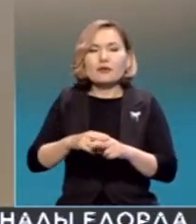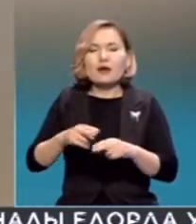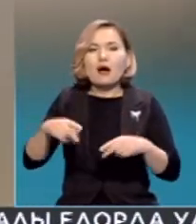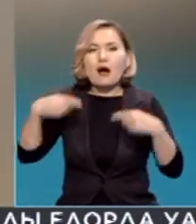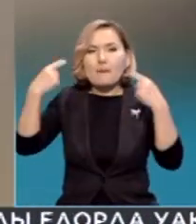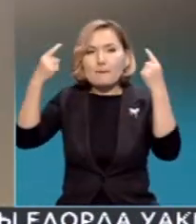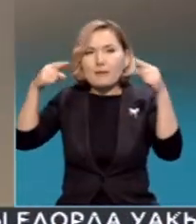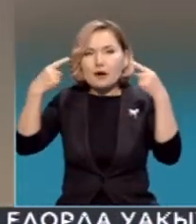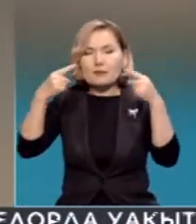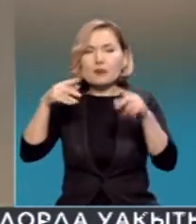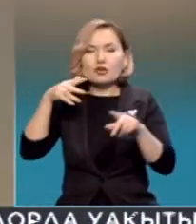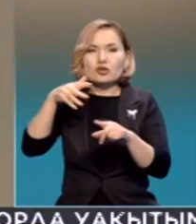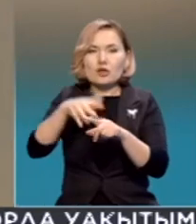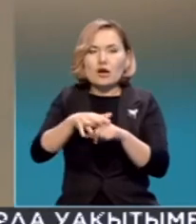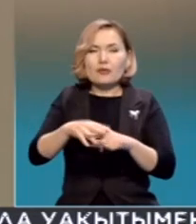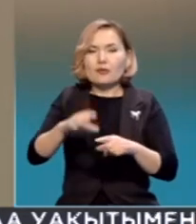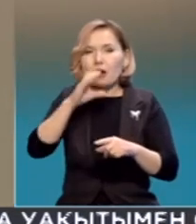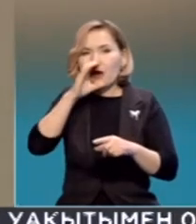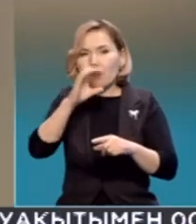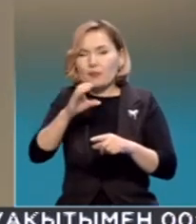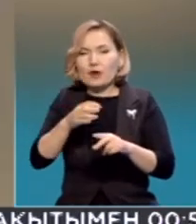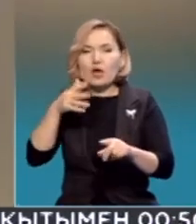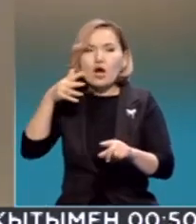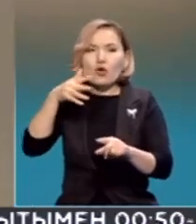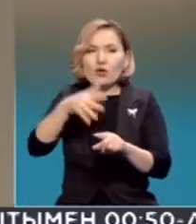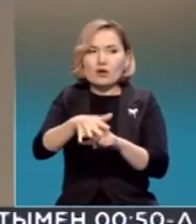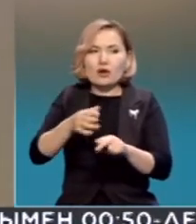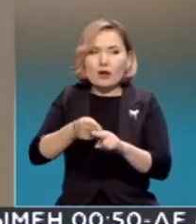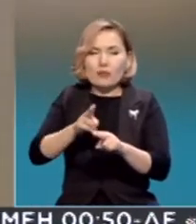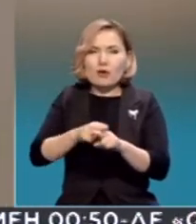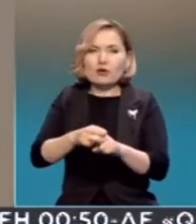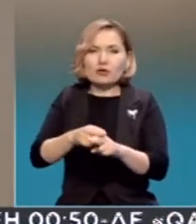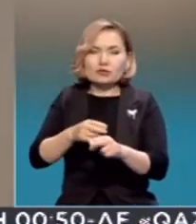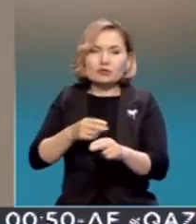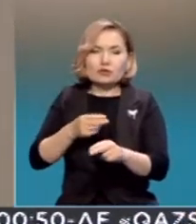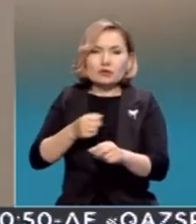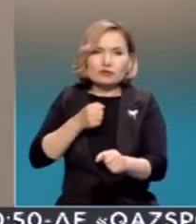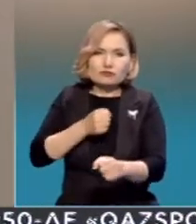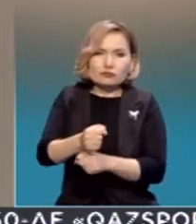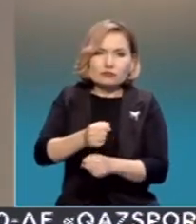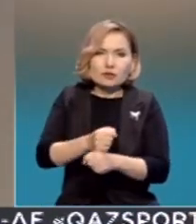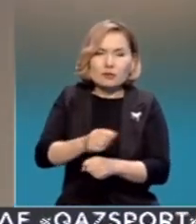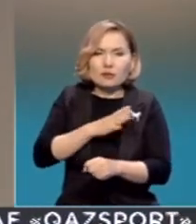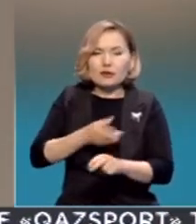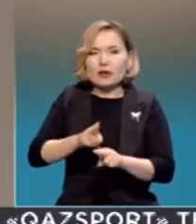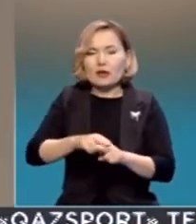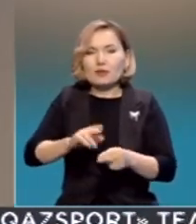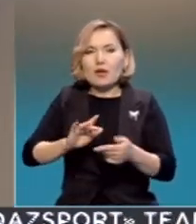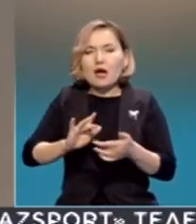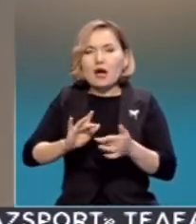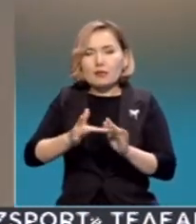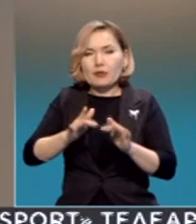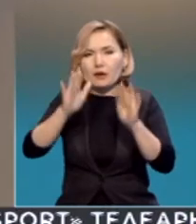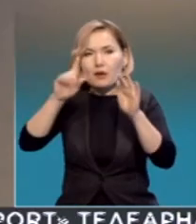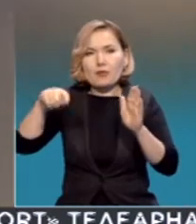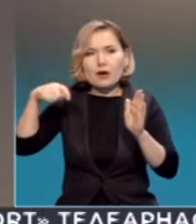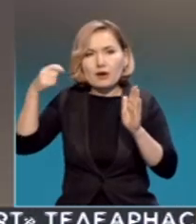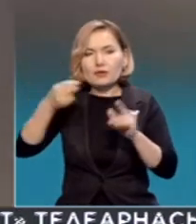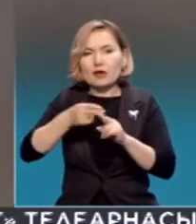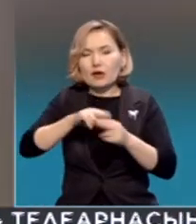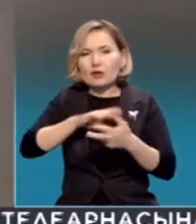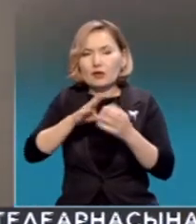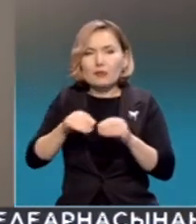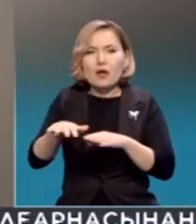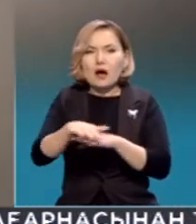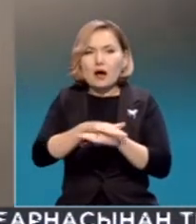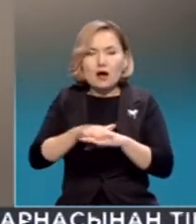тағысы мотоциклмен қуып жетіп, артынша оған жаяу қарсы шыққан. Әлеуметтік желі арқылы тараған мына бейне көрініс тұрғындар